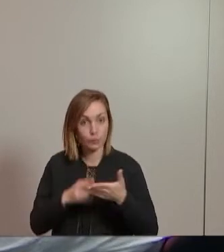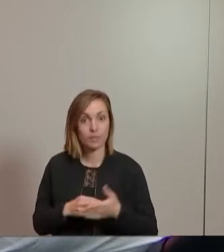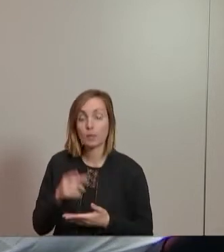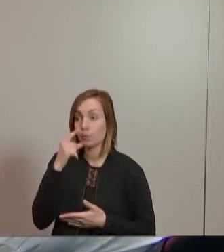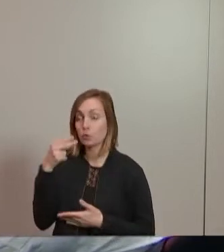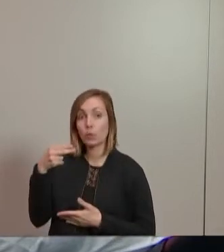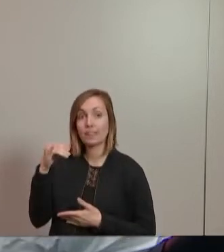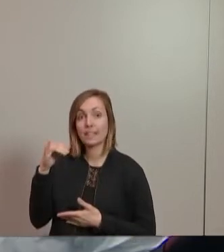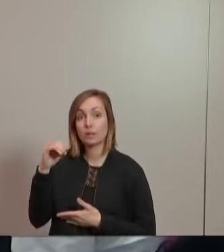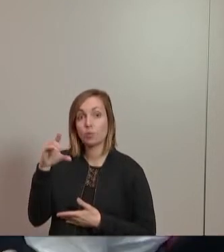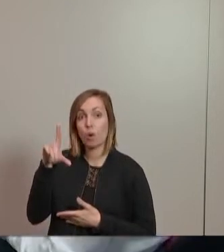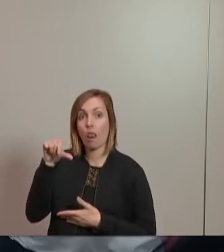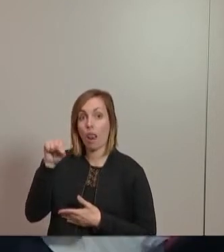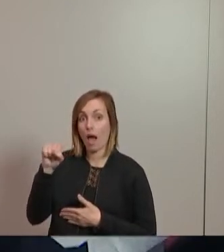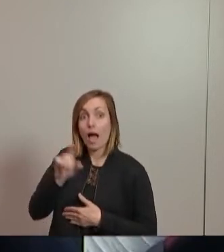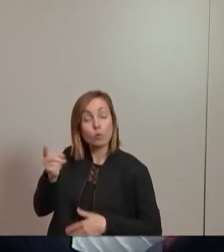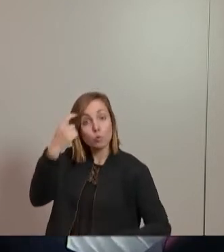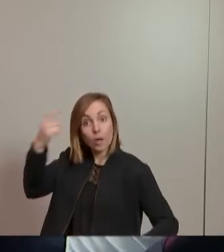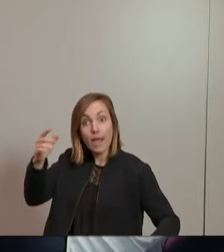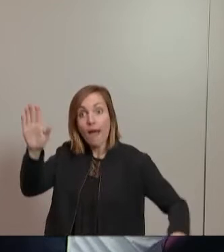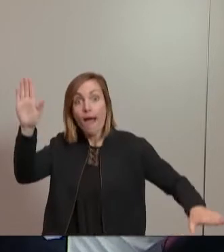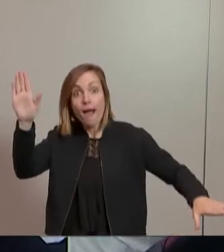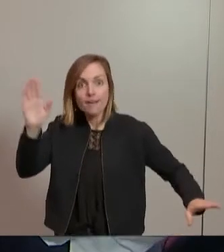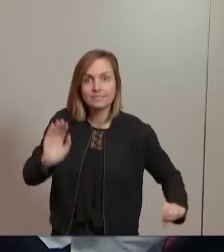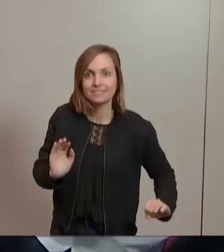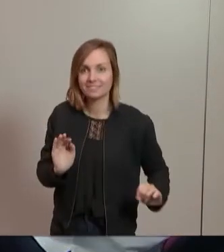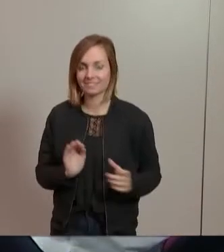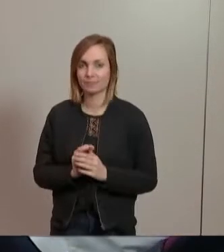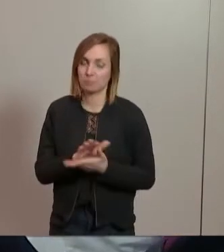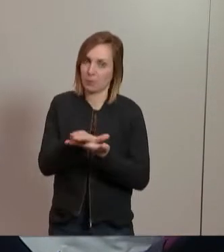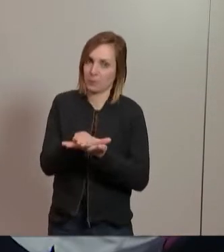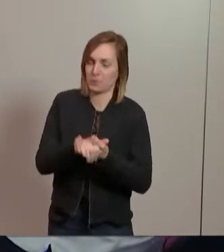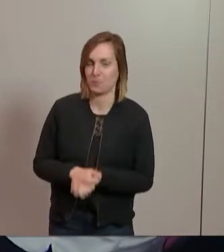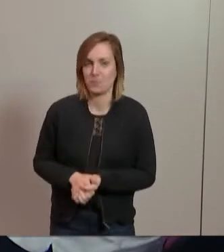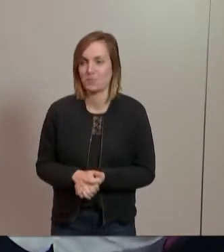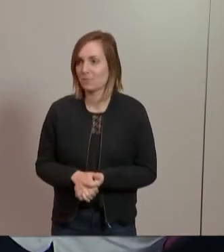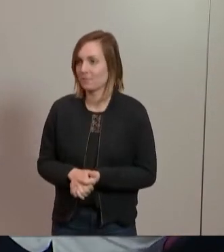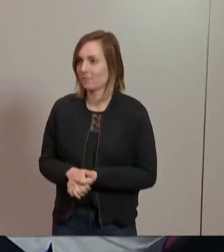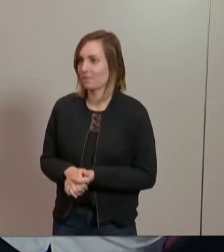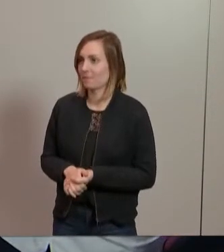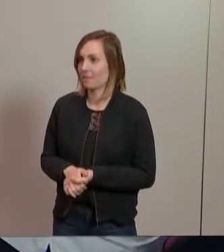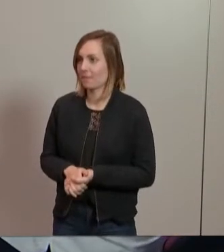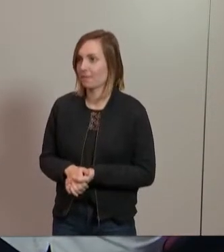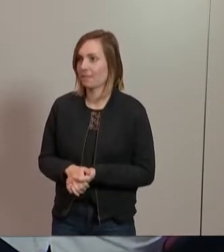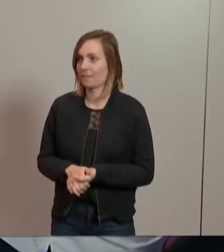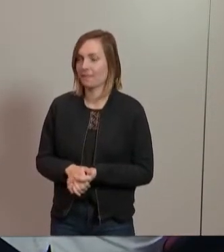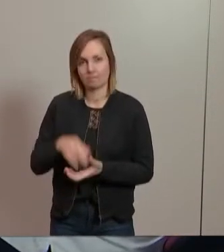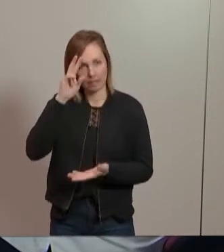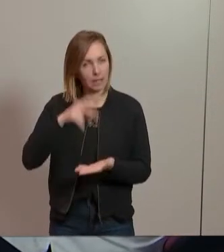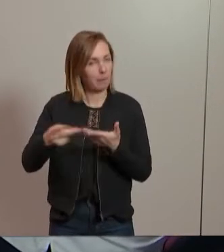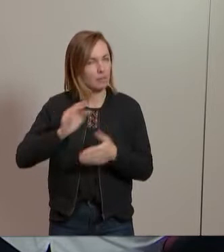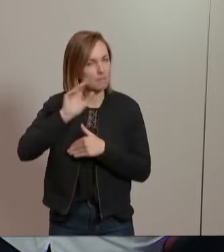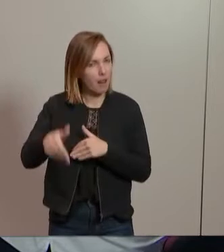Monsieur Nicolas ? Ah non, je croyais que vous étiez prêt à lever la main. Excusez-moi pour ma mauvaise